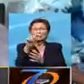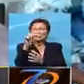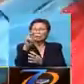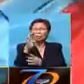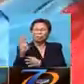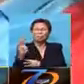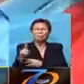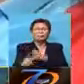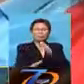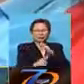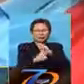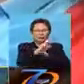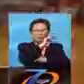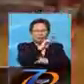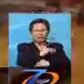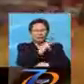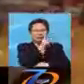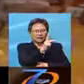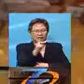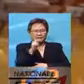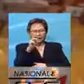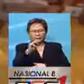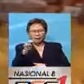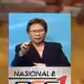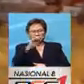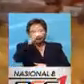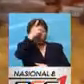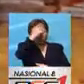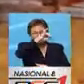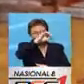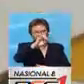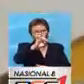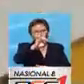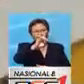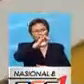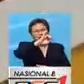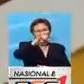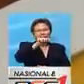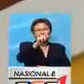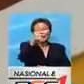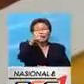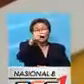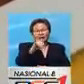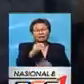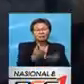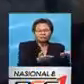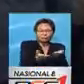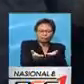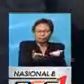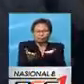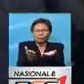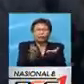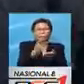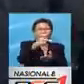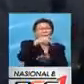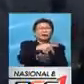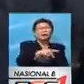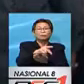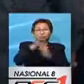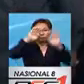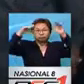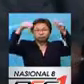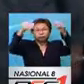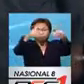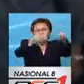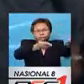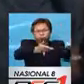Menteri Komunikasi dan Multimedia Datuk Jailani Johari berkata di bawah program pemberian perkhidmatan sejagat PPS itu memberi fokus